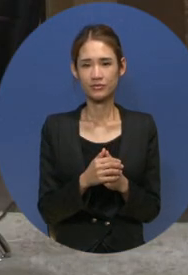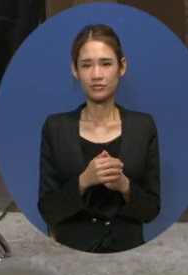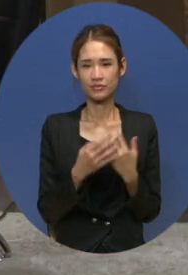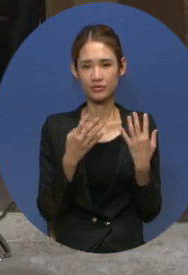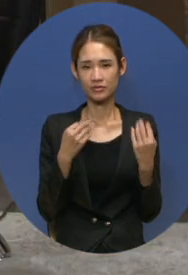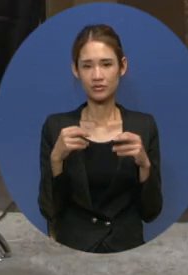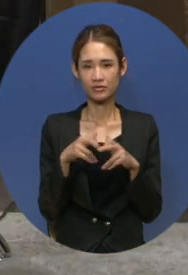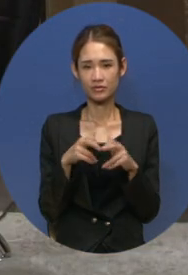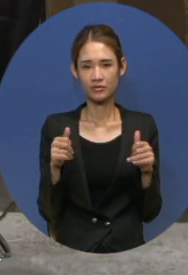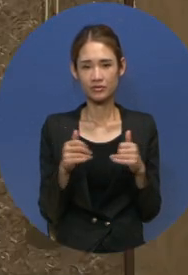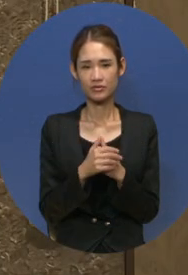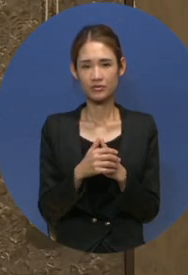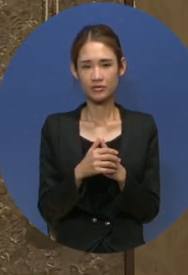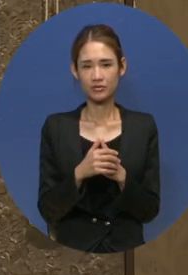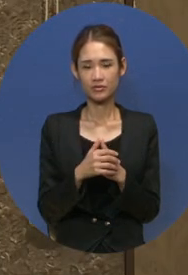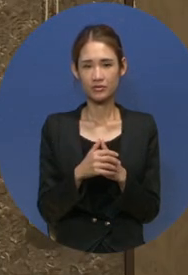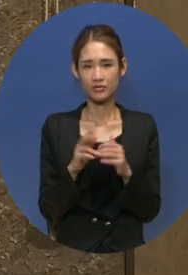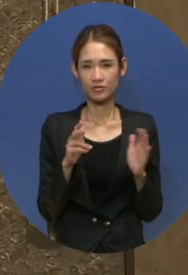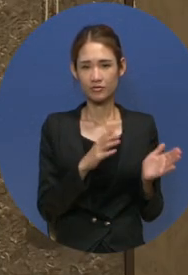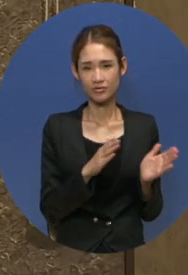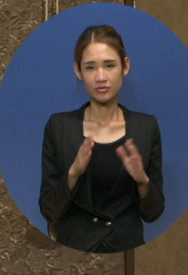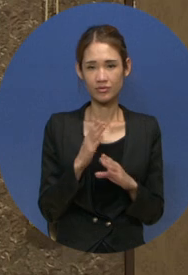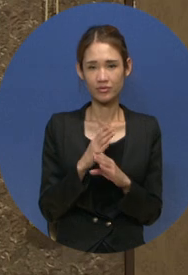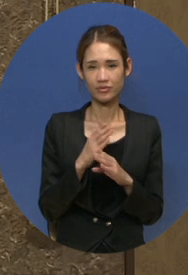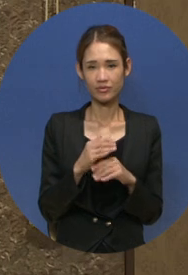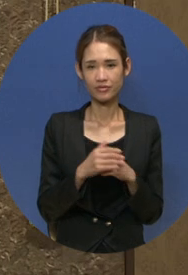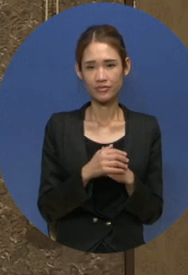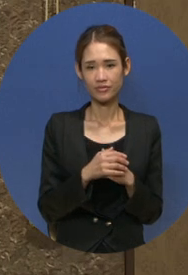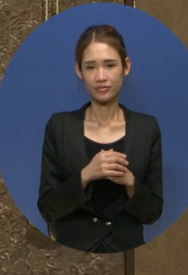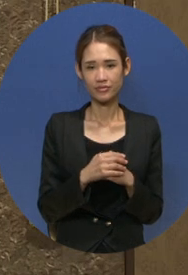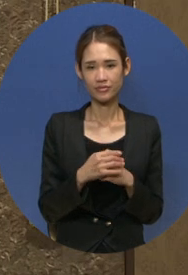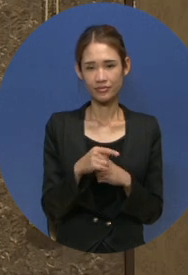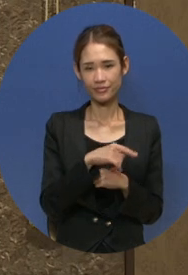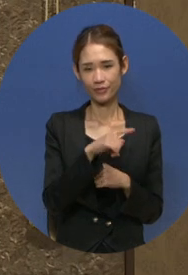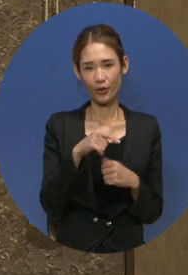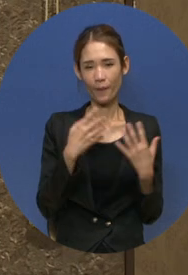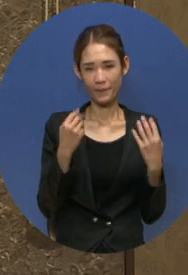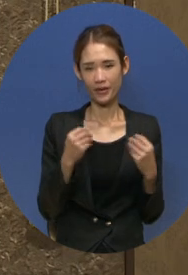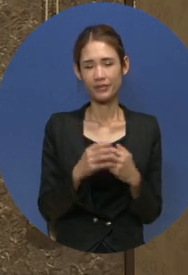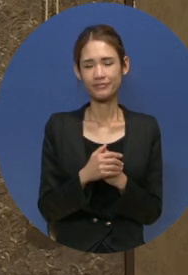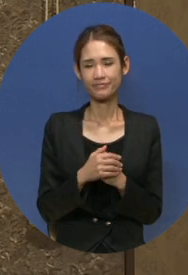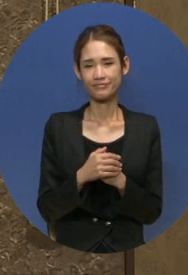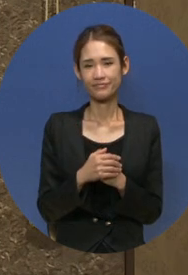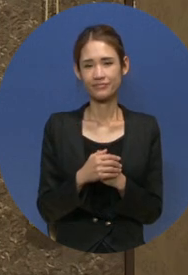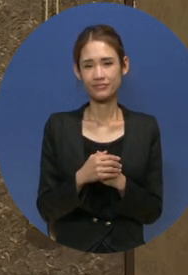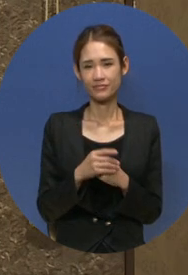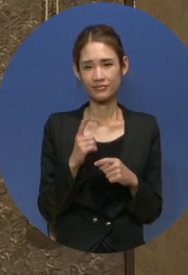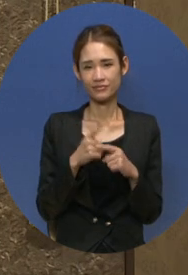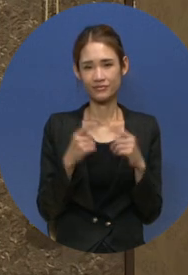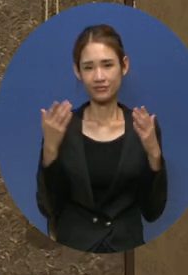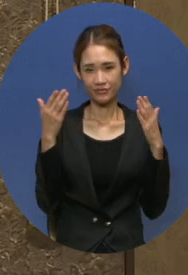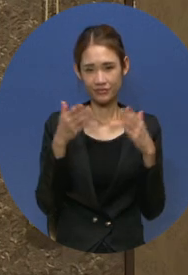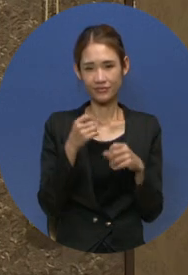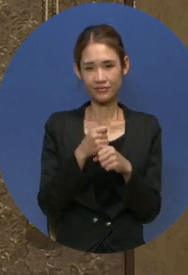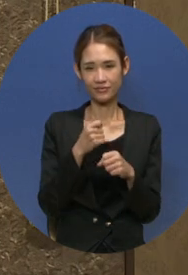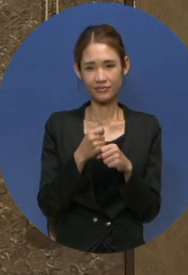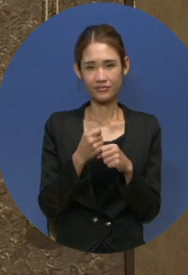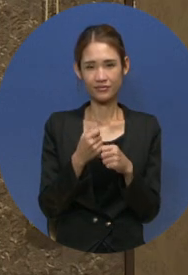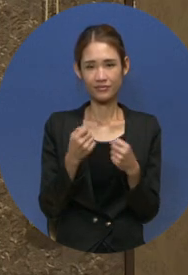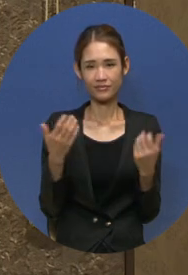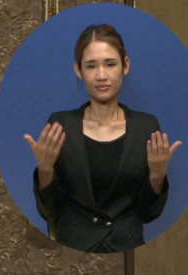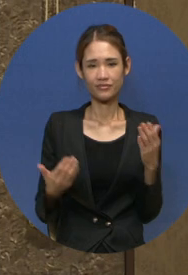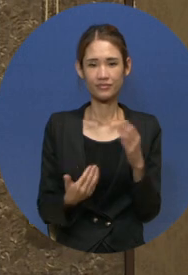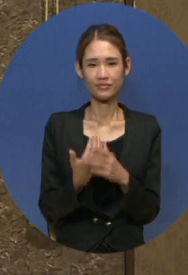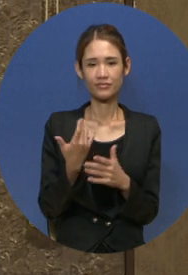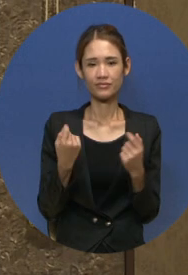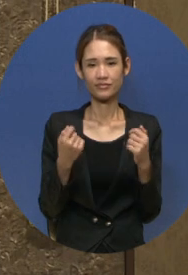생각이... 많은 장애인분들이 지금 스탠바이 하고 계시겠어요. 그러니까요. 분들이. 예. 예. 우리는 그런 접점을 만들어내야 되고 장을 일으켜야 되고